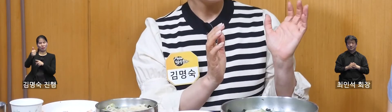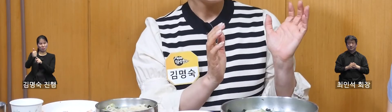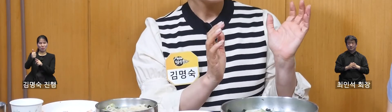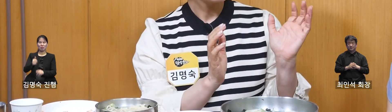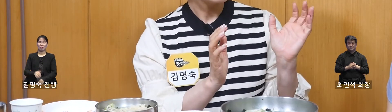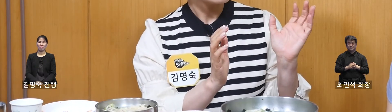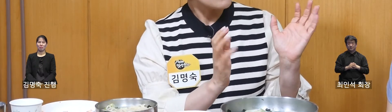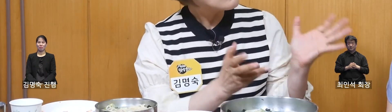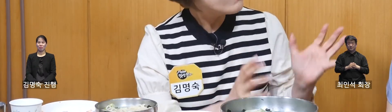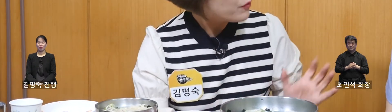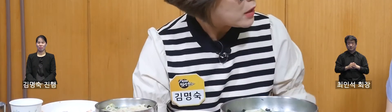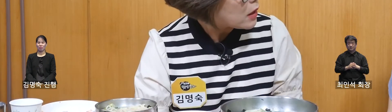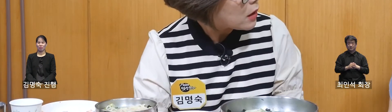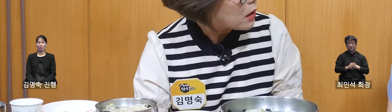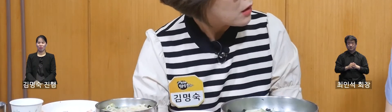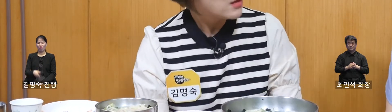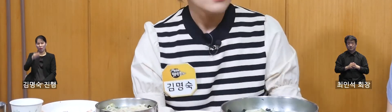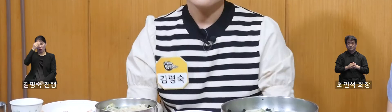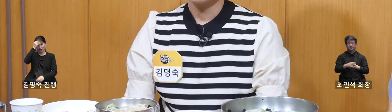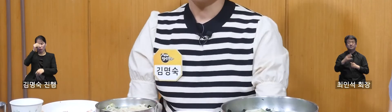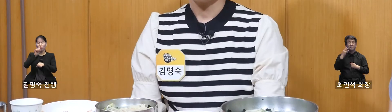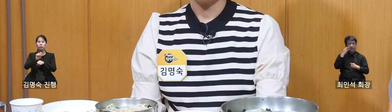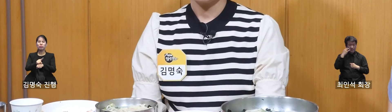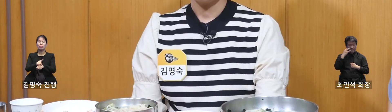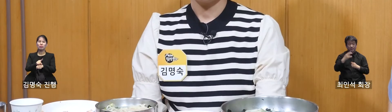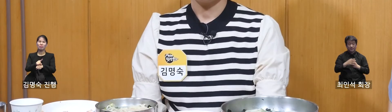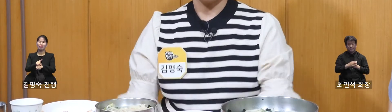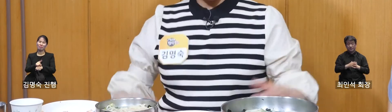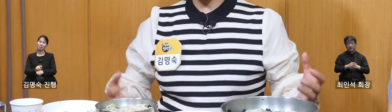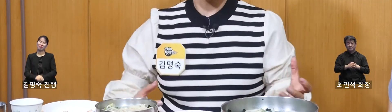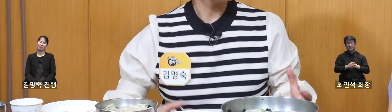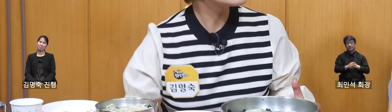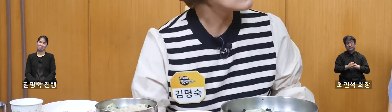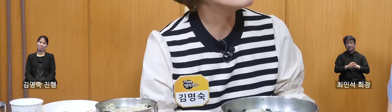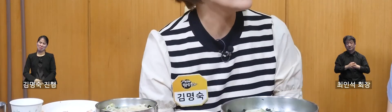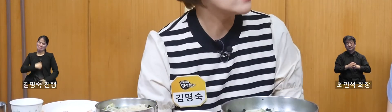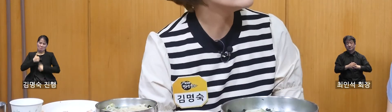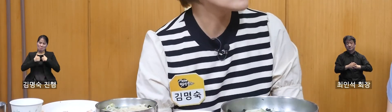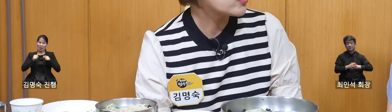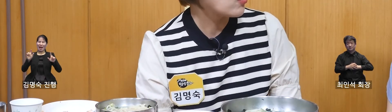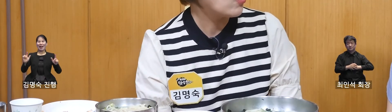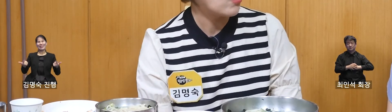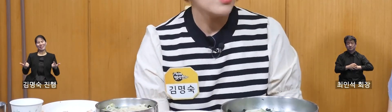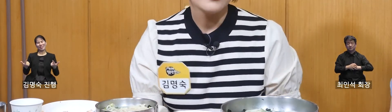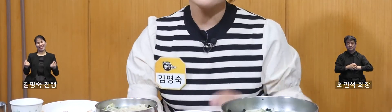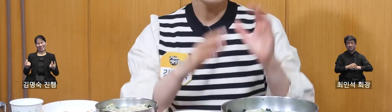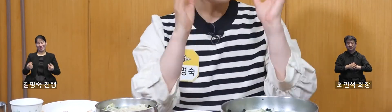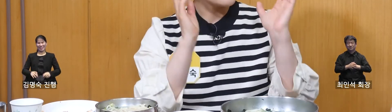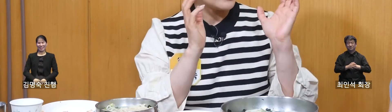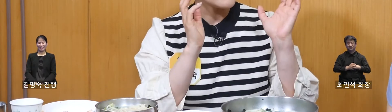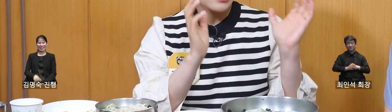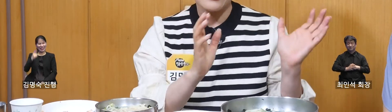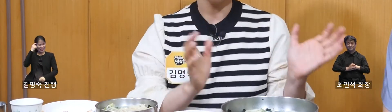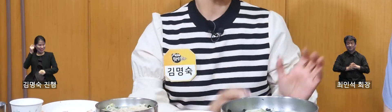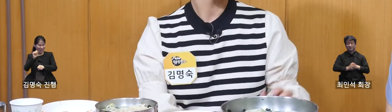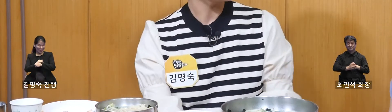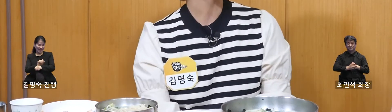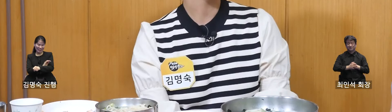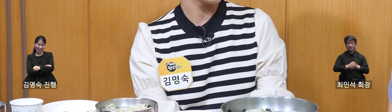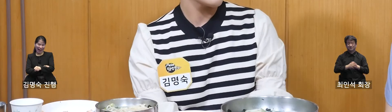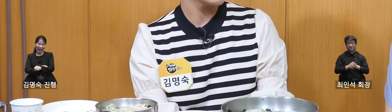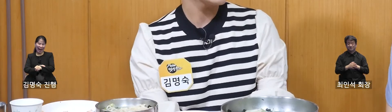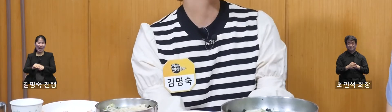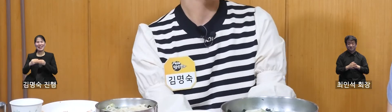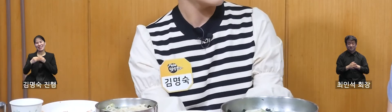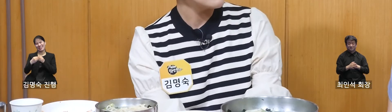이제 이렇게 성품이 네네. 이렇게 막 확 이런 성품이 아니셔서 지혜롭게 잘 지금